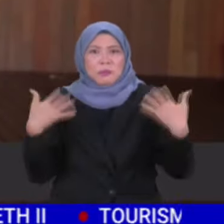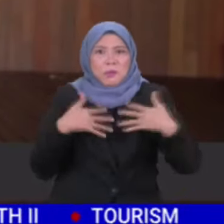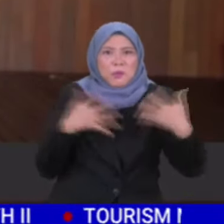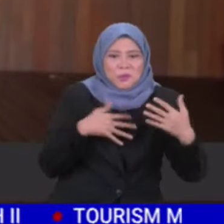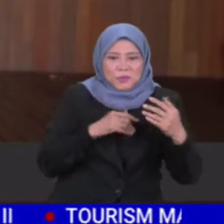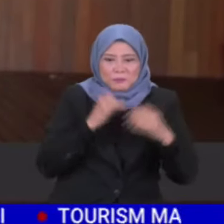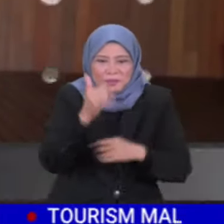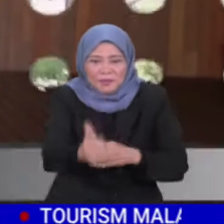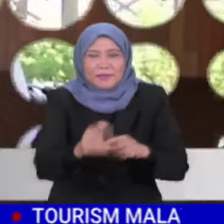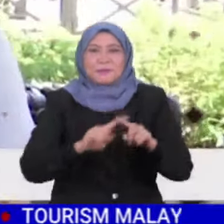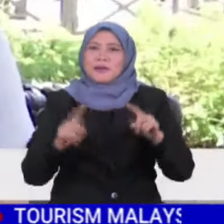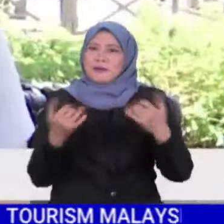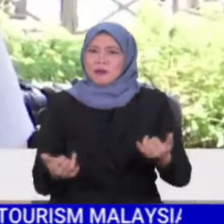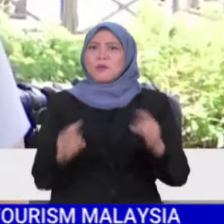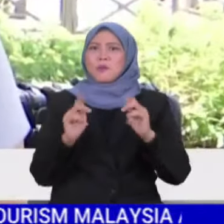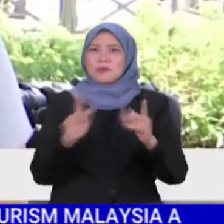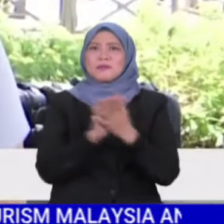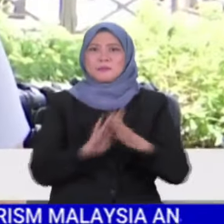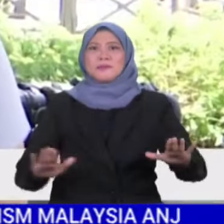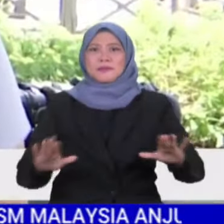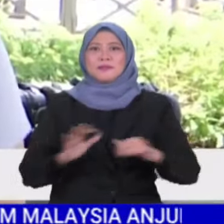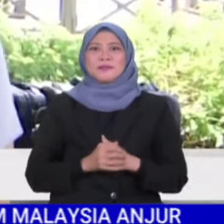啦，说之前有听过人家讲是会感觉到会害怕吧，现在是觉得很 OK